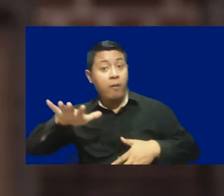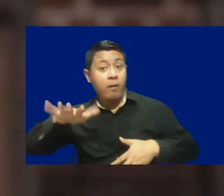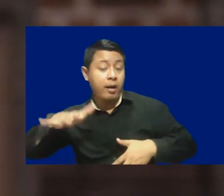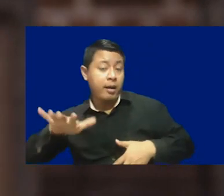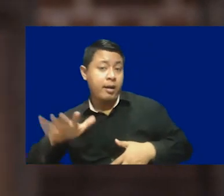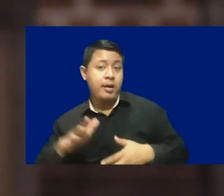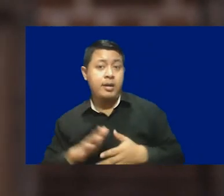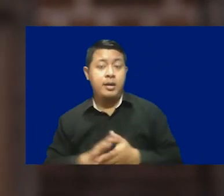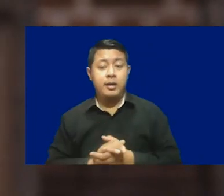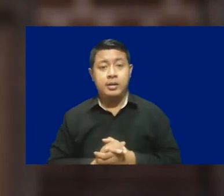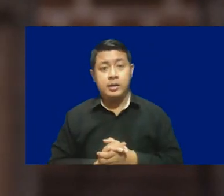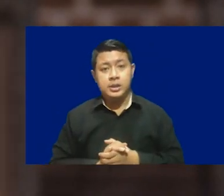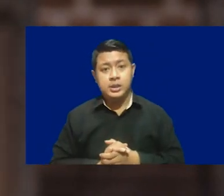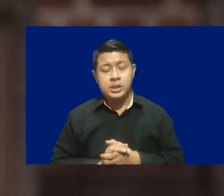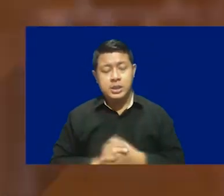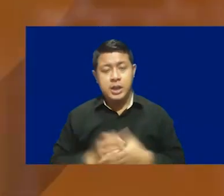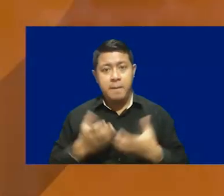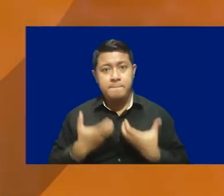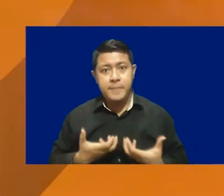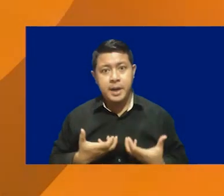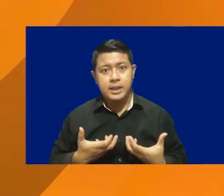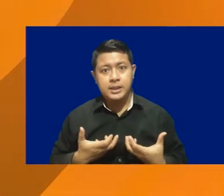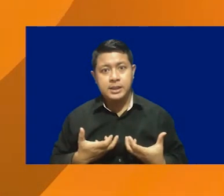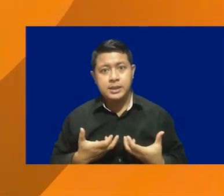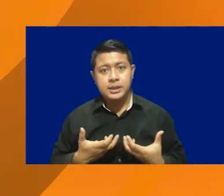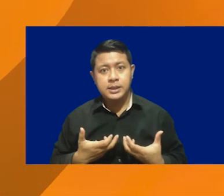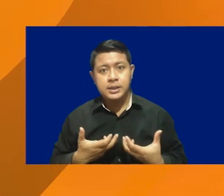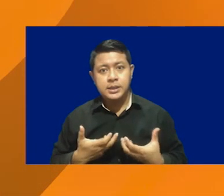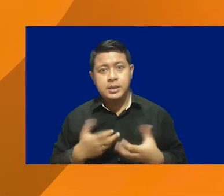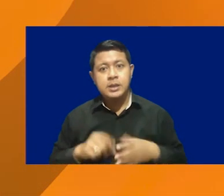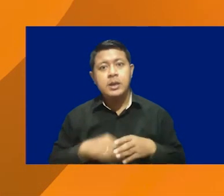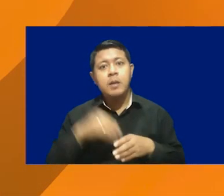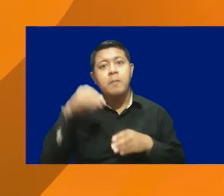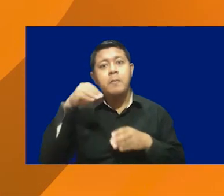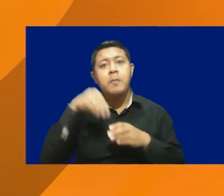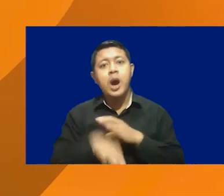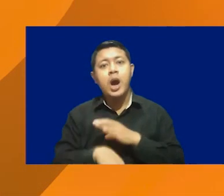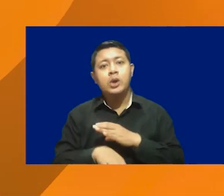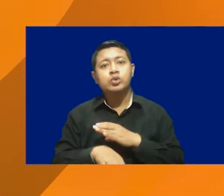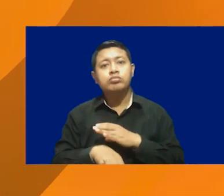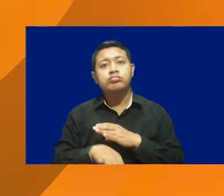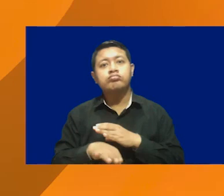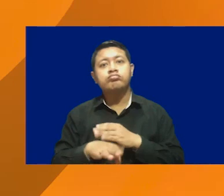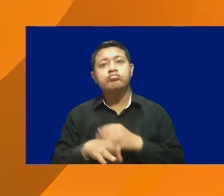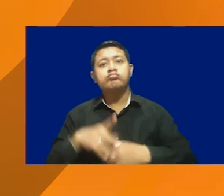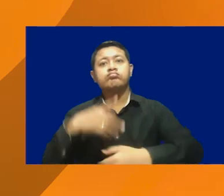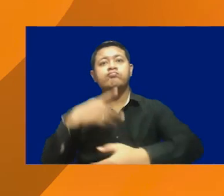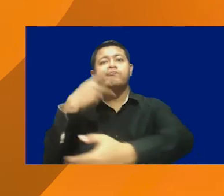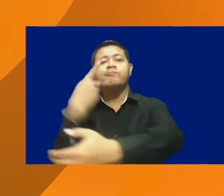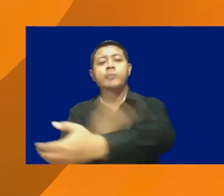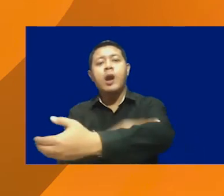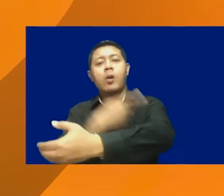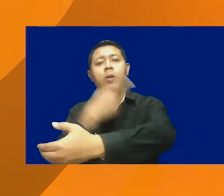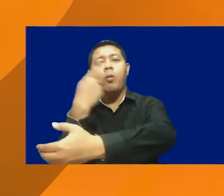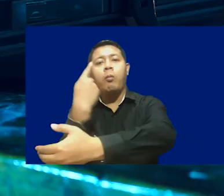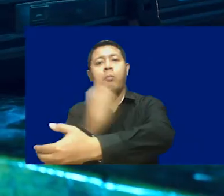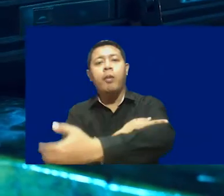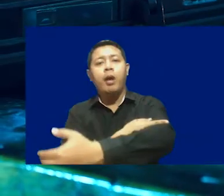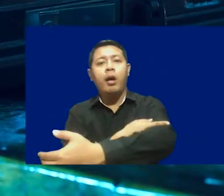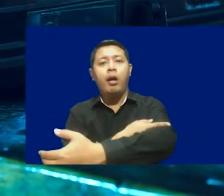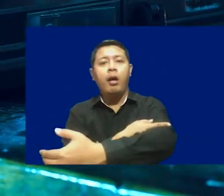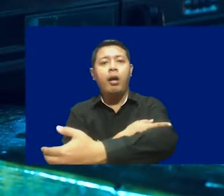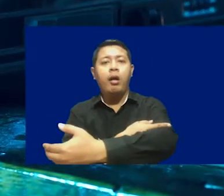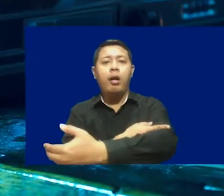Dan kadangkala dampak yang paling berat adalah dia terjerumus di